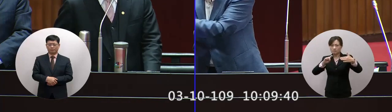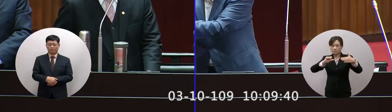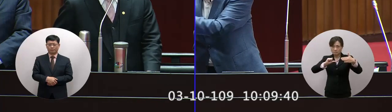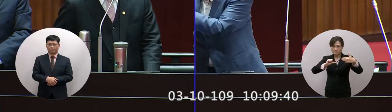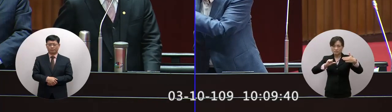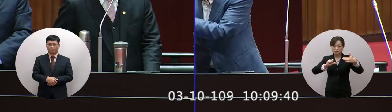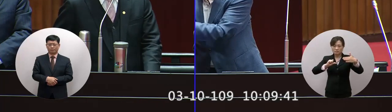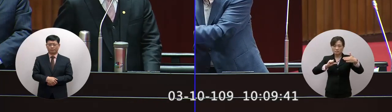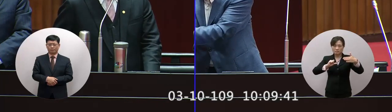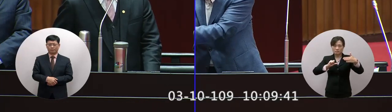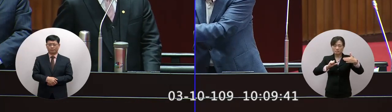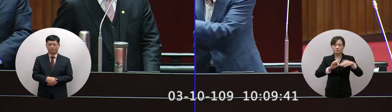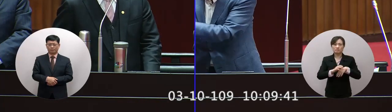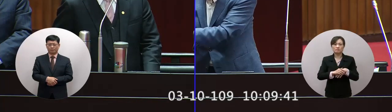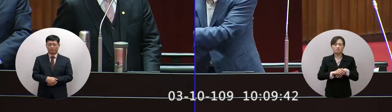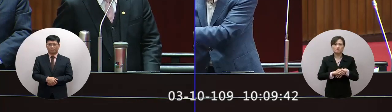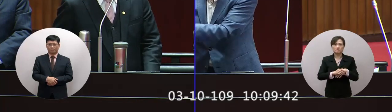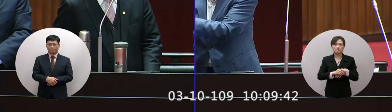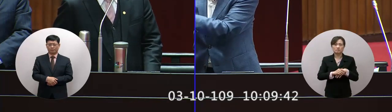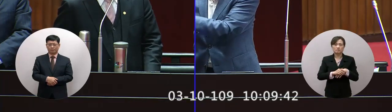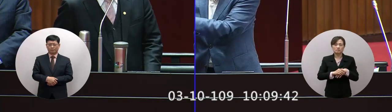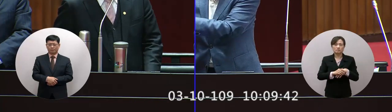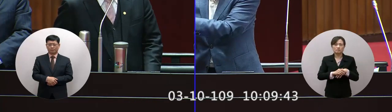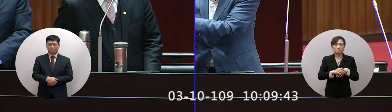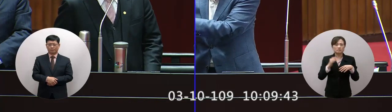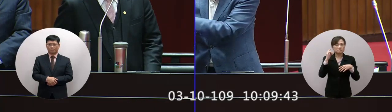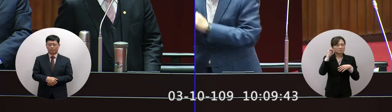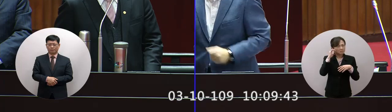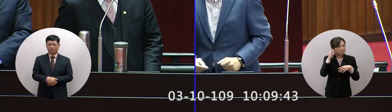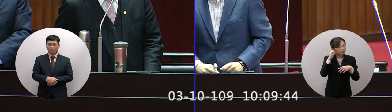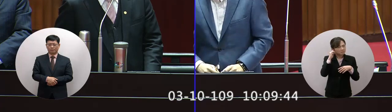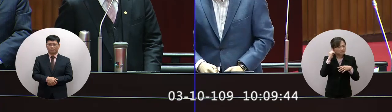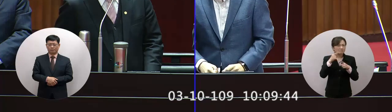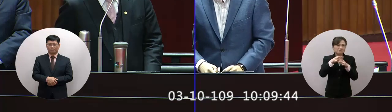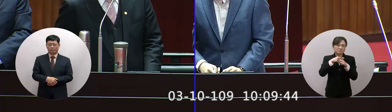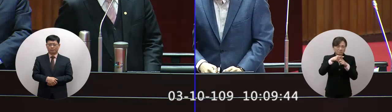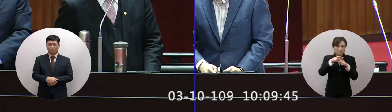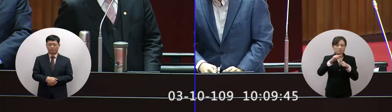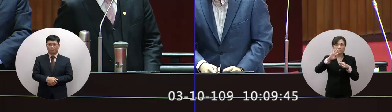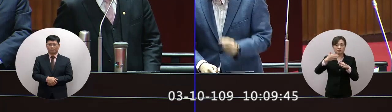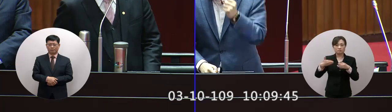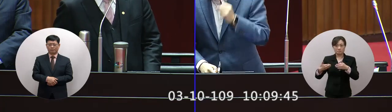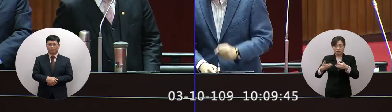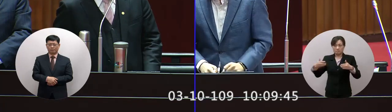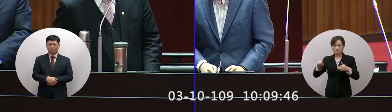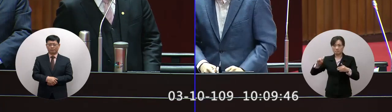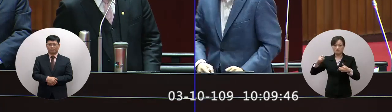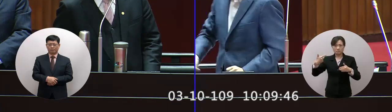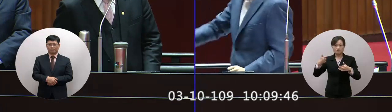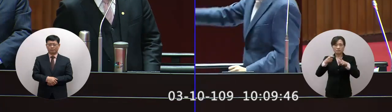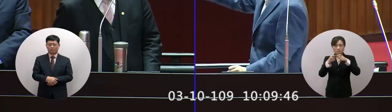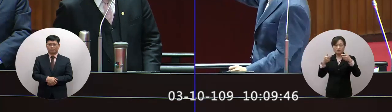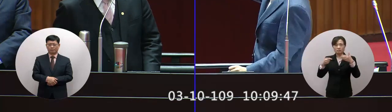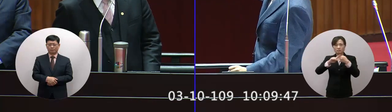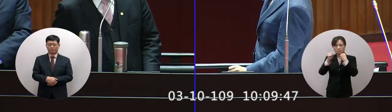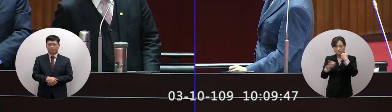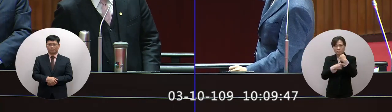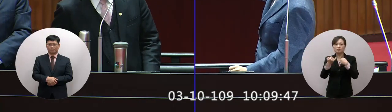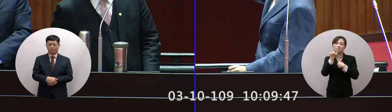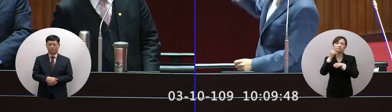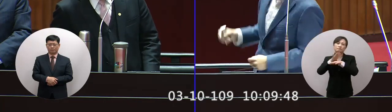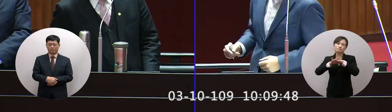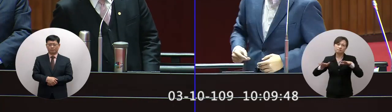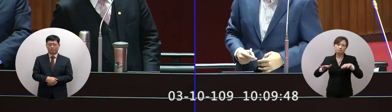原本住宅区比较安静的第二类的这样的一个安静的宁静的程度。那可